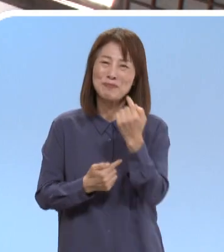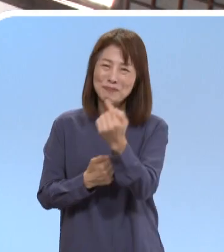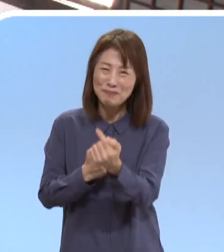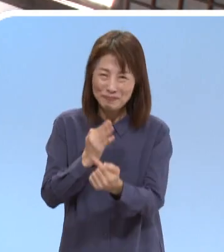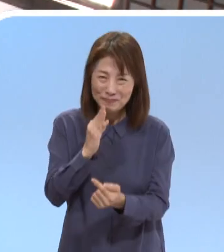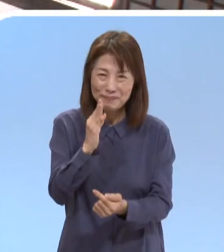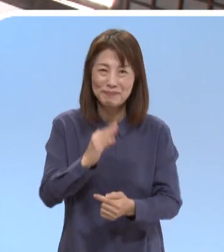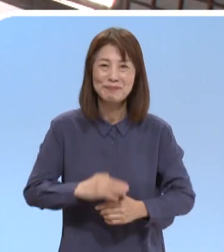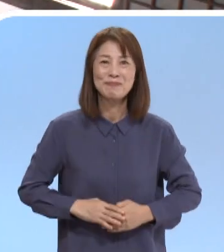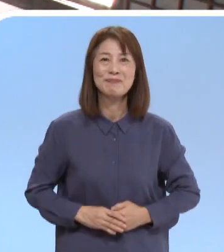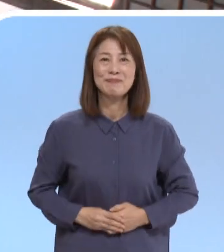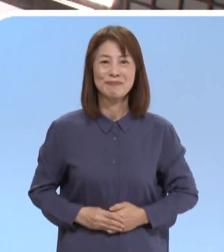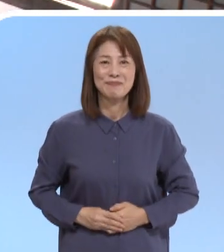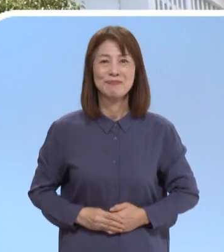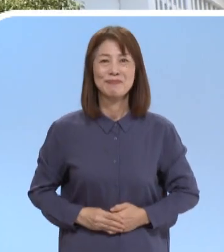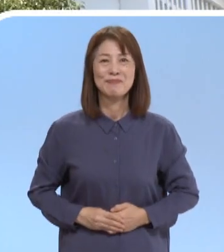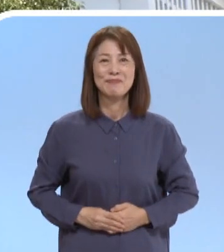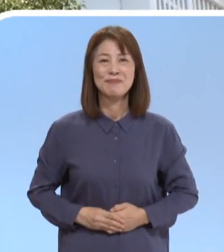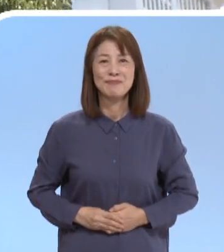ね。 い